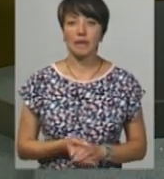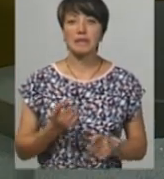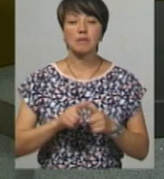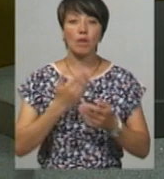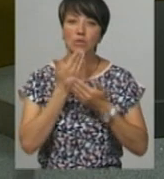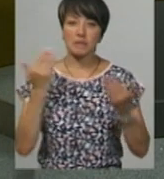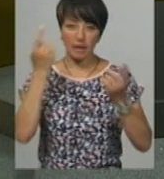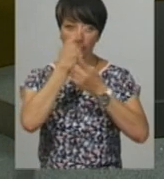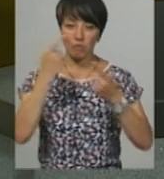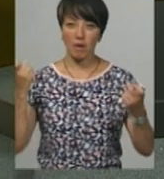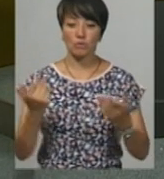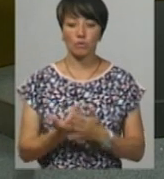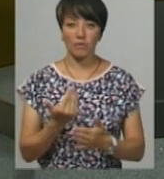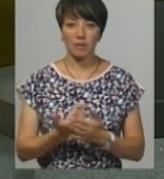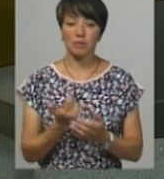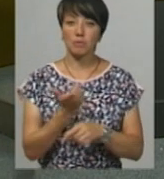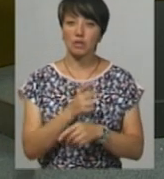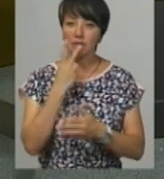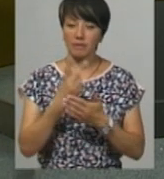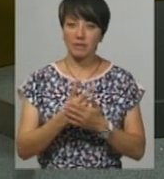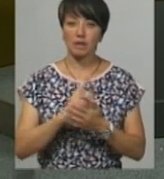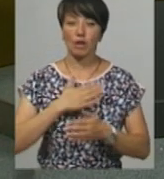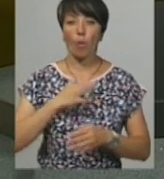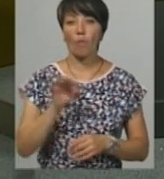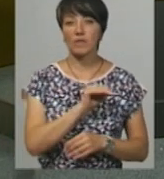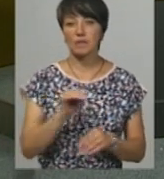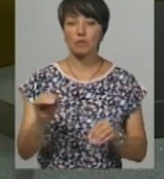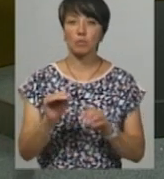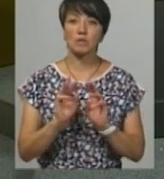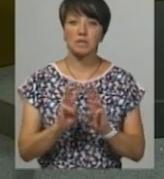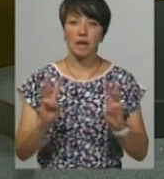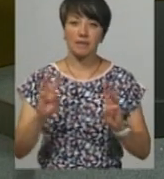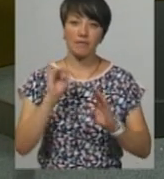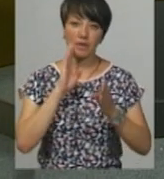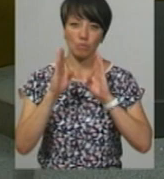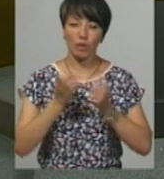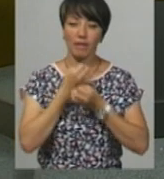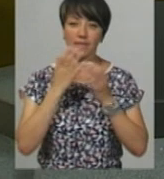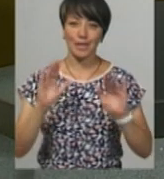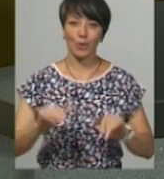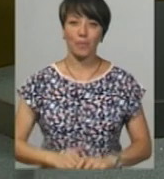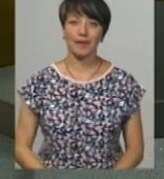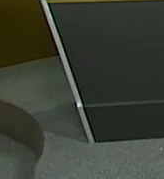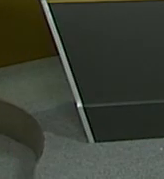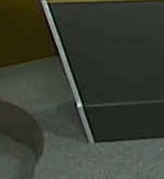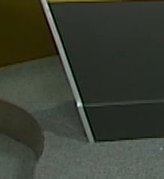Це була остання інформація цього випуску. Більше дивіться на нашому офіційному сайті та сторінці у Фейсбук. На все добре.